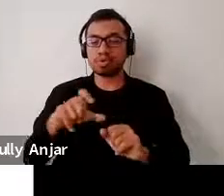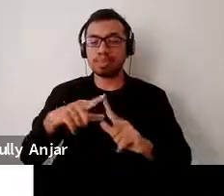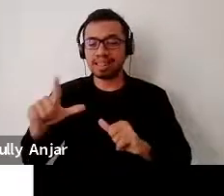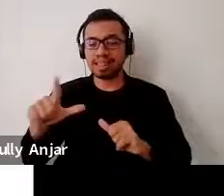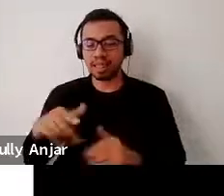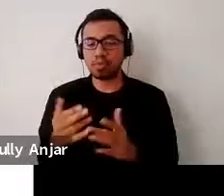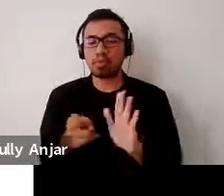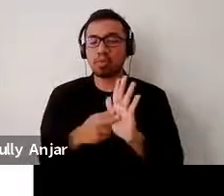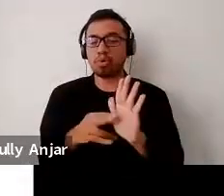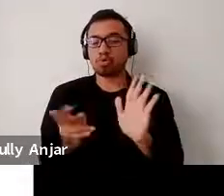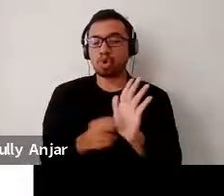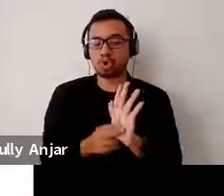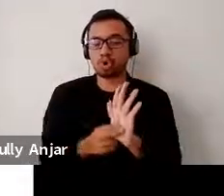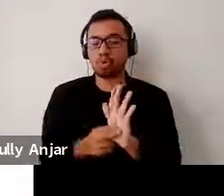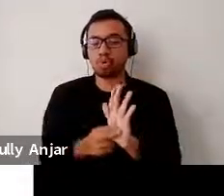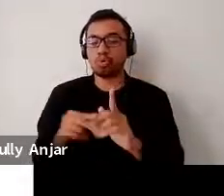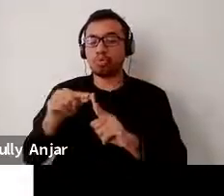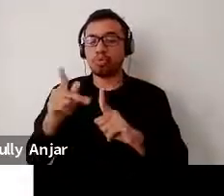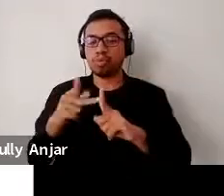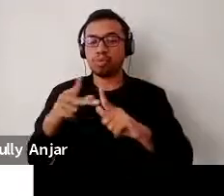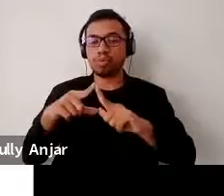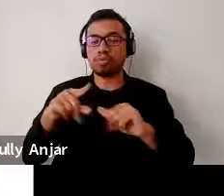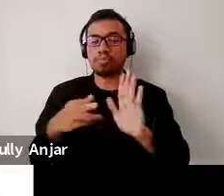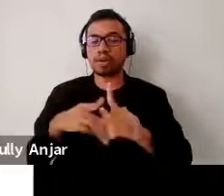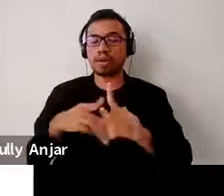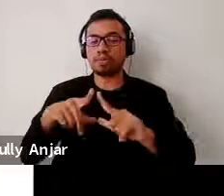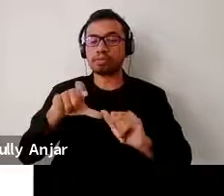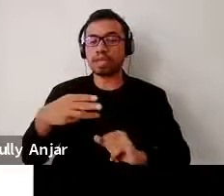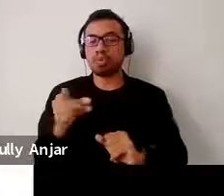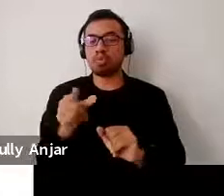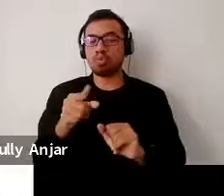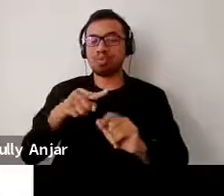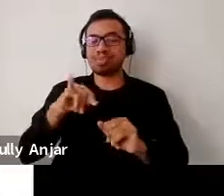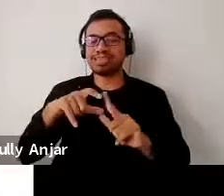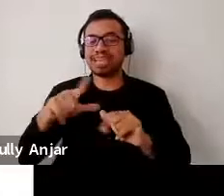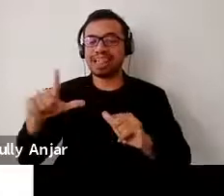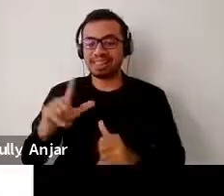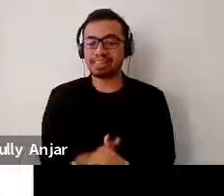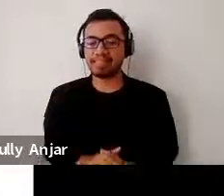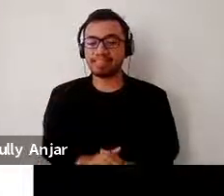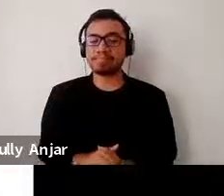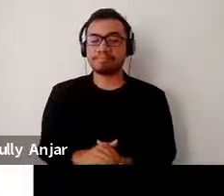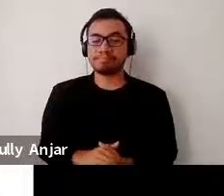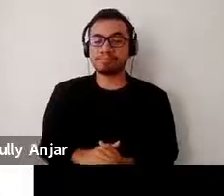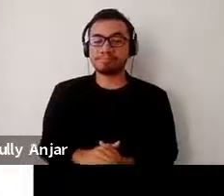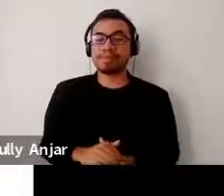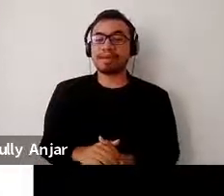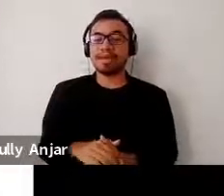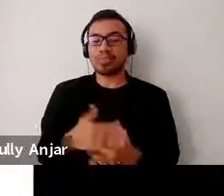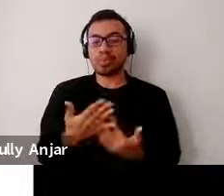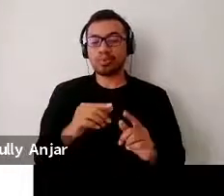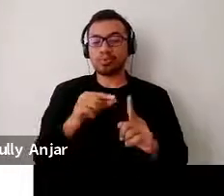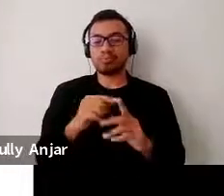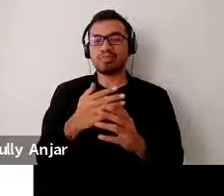hal yang saling apa berdekatan gitu. Yang satu disebut pharmaceutical intervention,